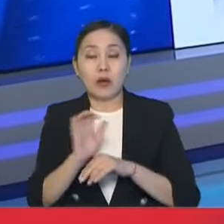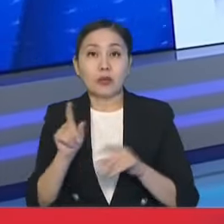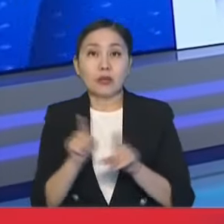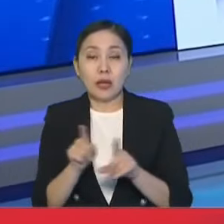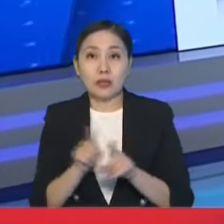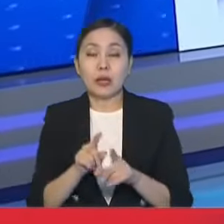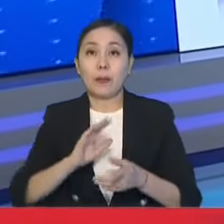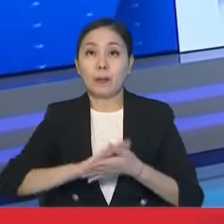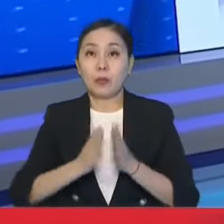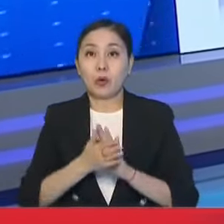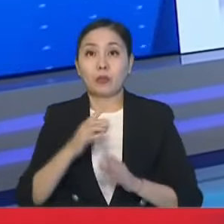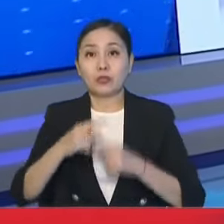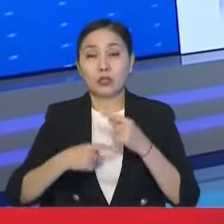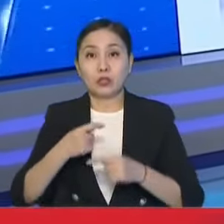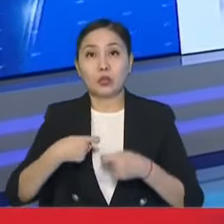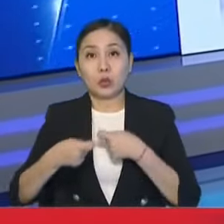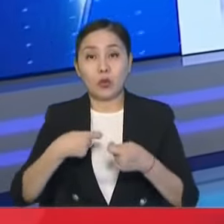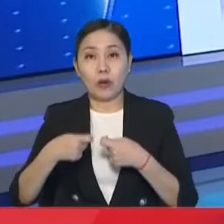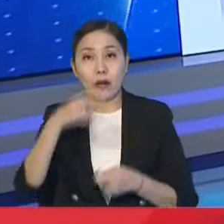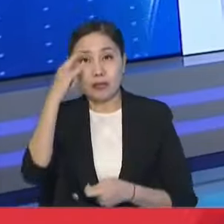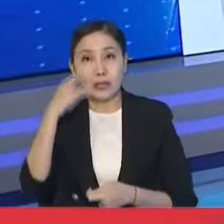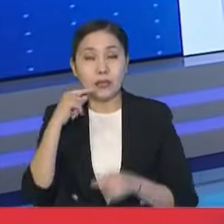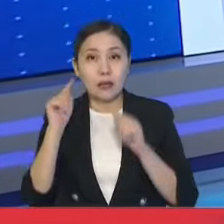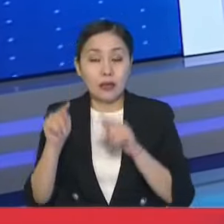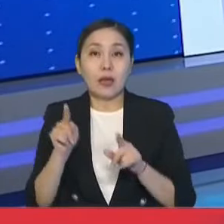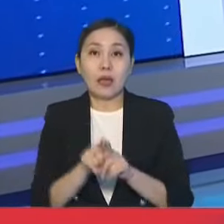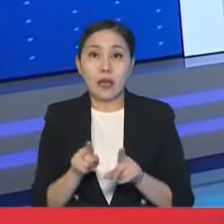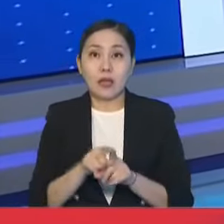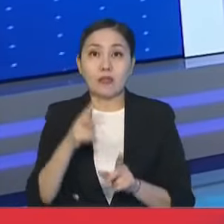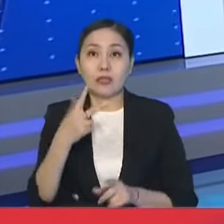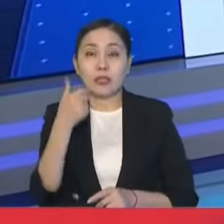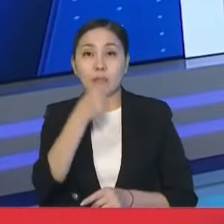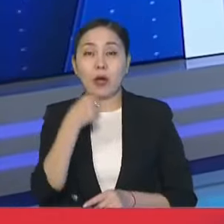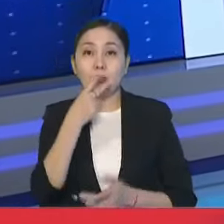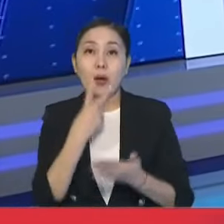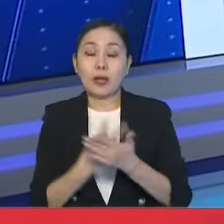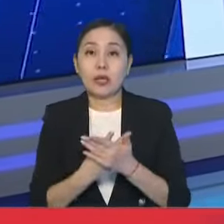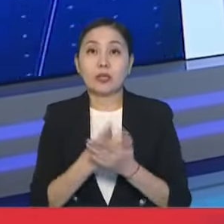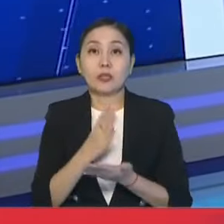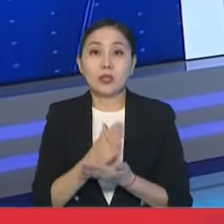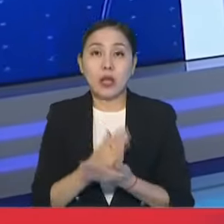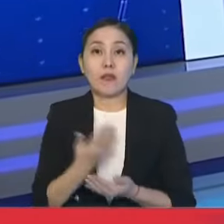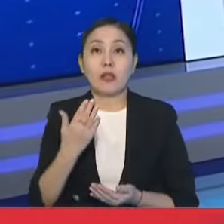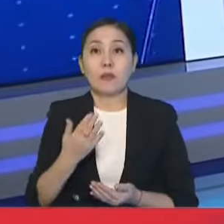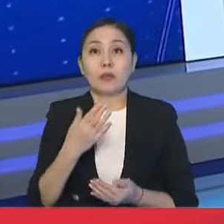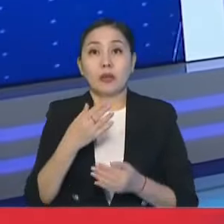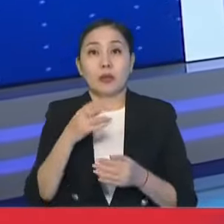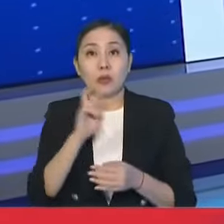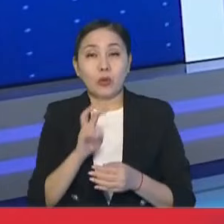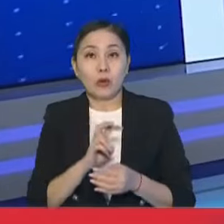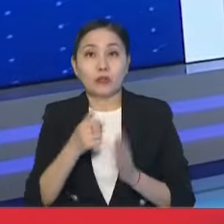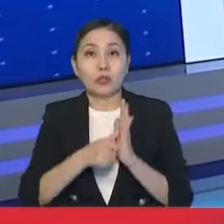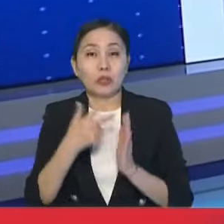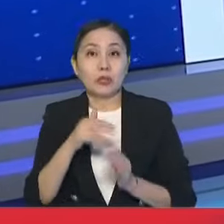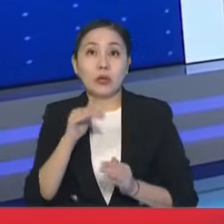которые были заключены через торговые площадки в Казахстане. И в 2023 году показатель составил 637 миллионов долларов.